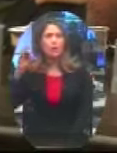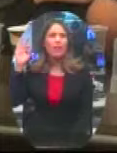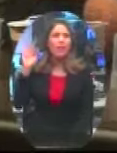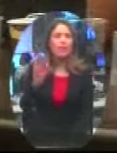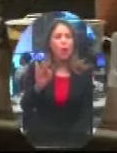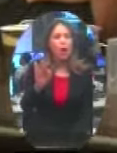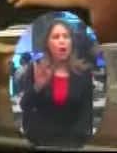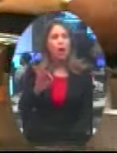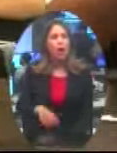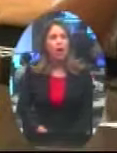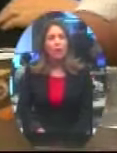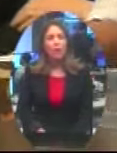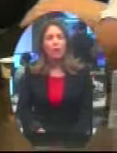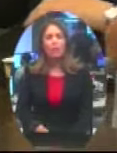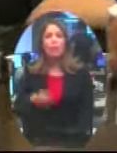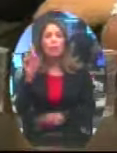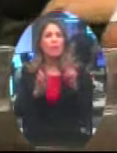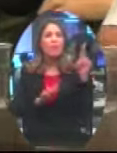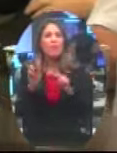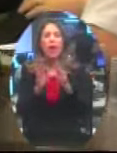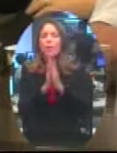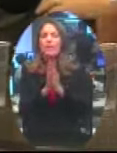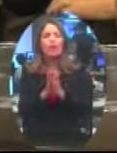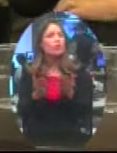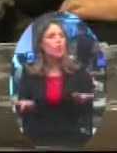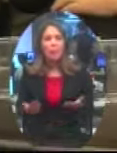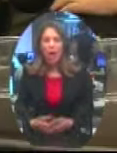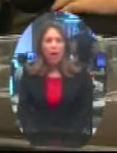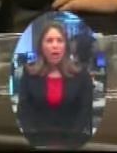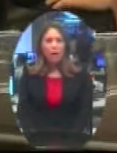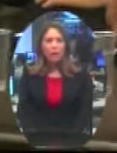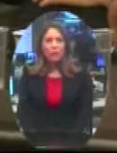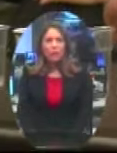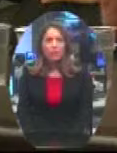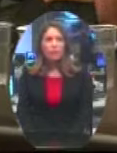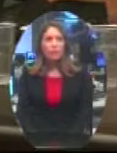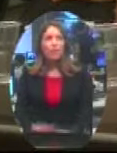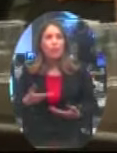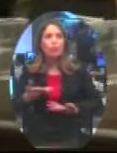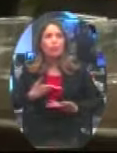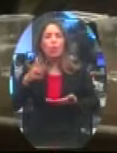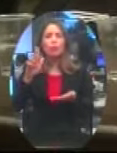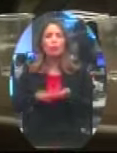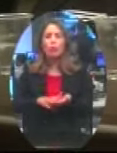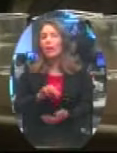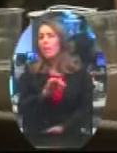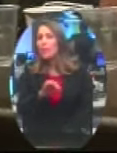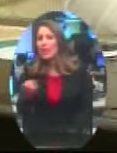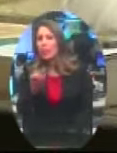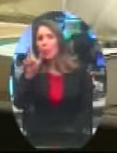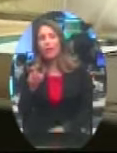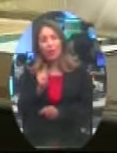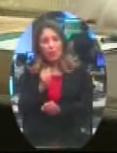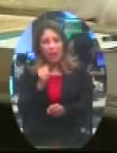במפעל שבעצם מה מבקש, מה מבקשים ציבור העובדים? תנו את הזכות המינימלית לעובד לעבוד במדינת